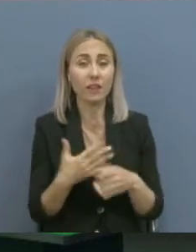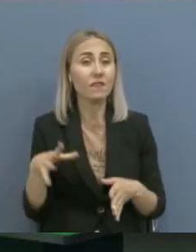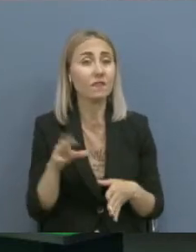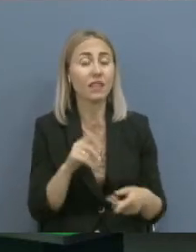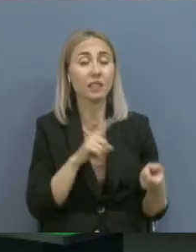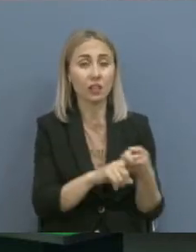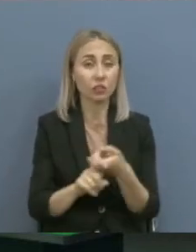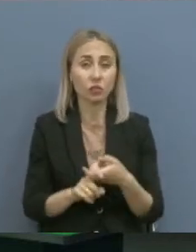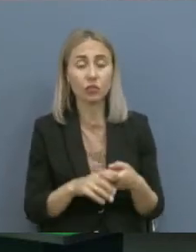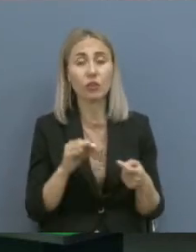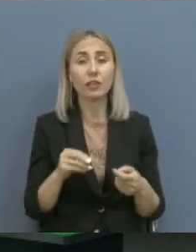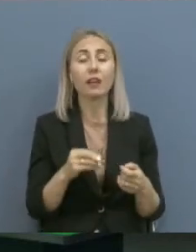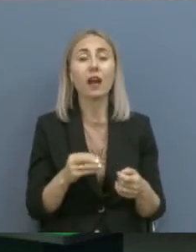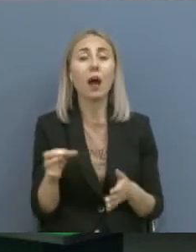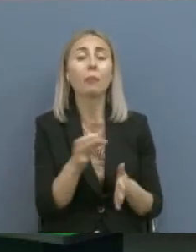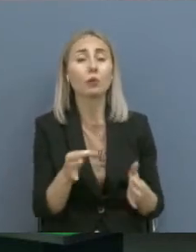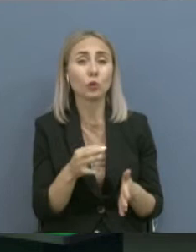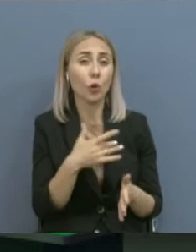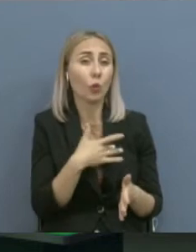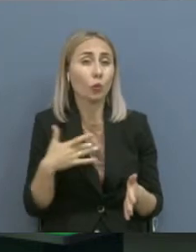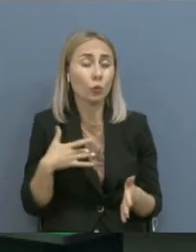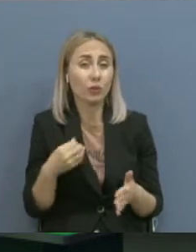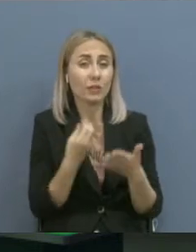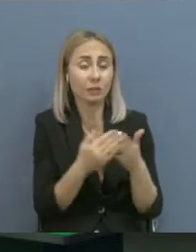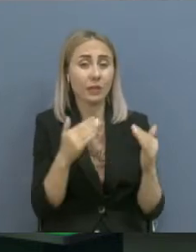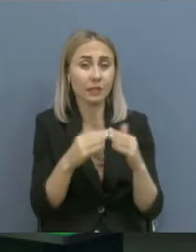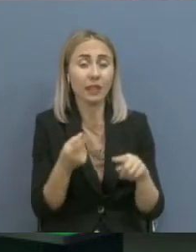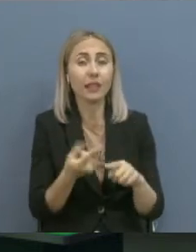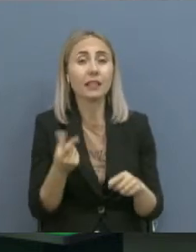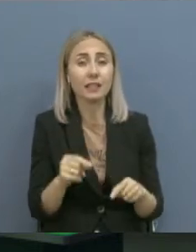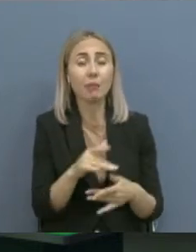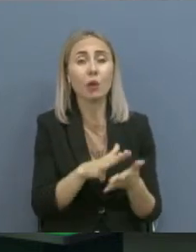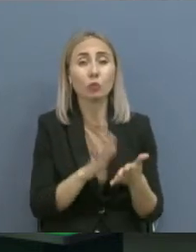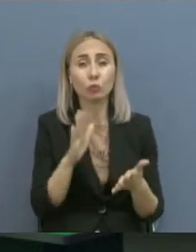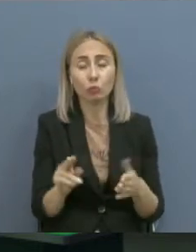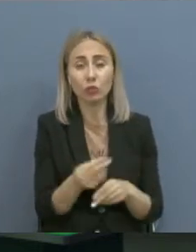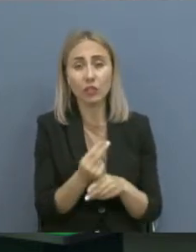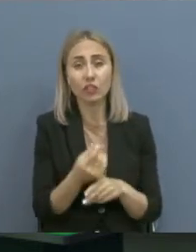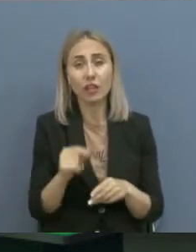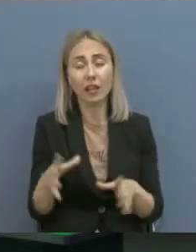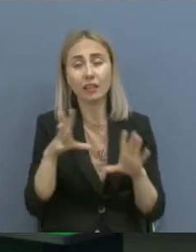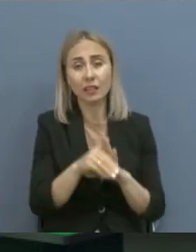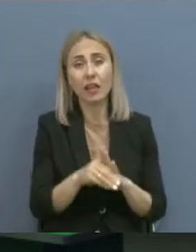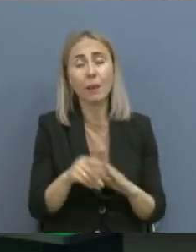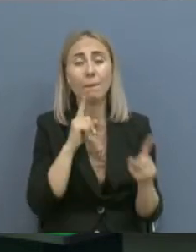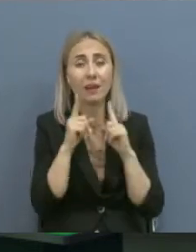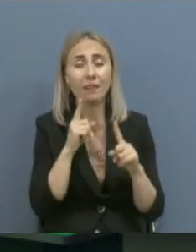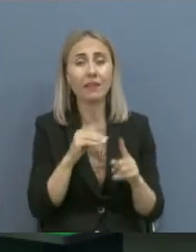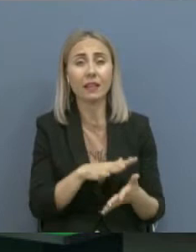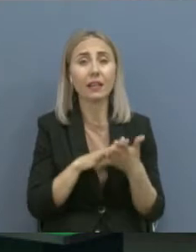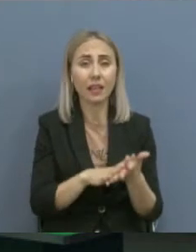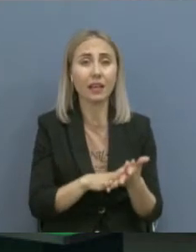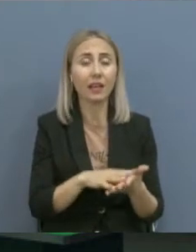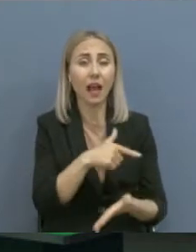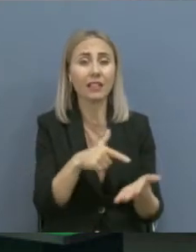облыстық туберкулезге қарсы күрес диспансеріне жатқызылды. Ауруханада олар бекітілген клиникалық хаттамаға сәйкес ем-дом